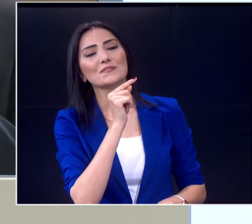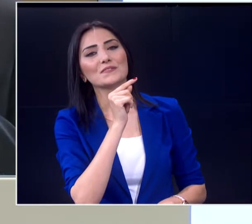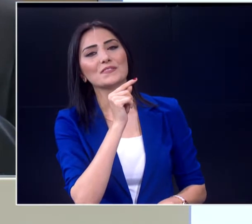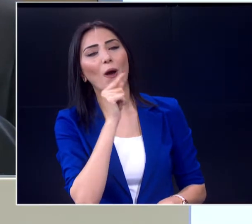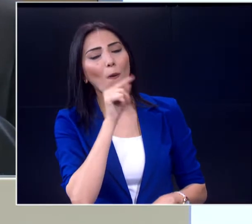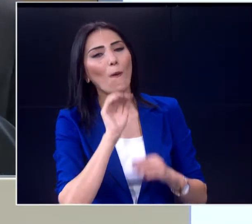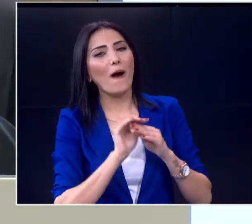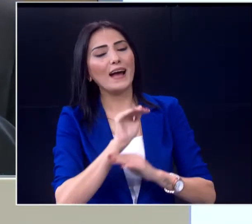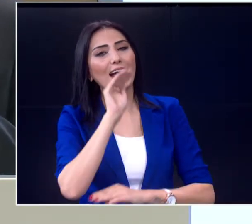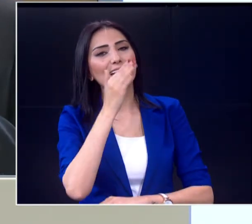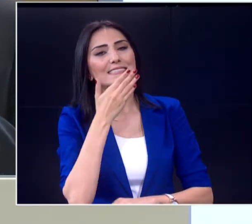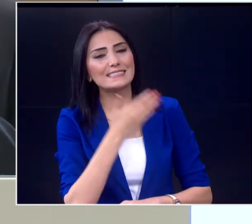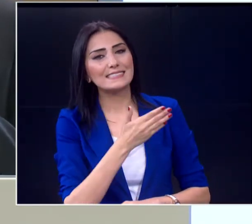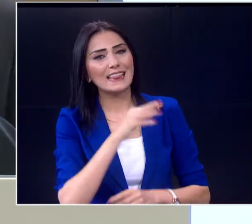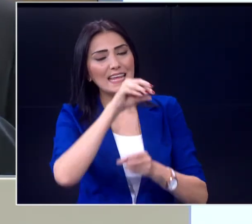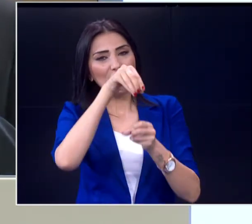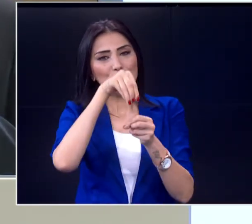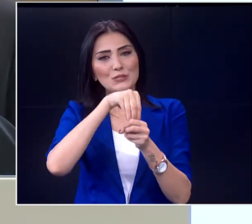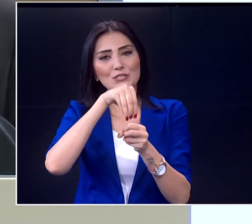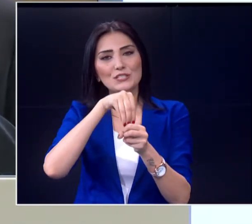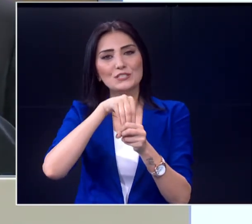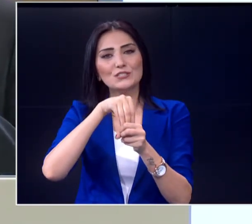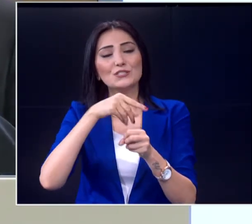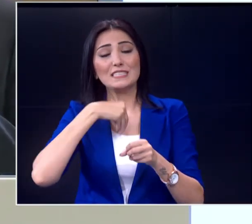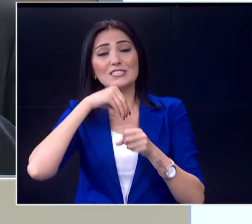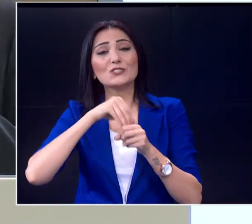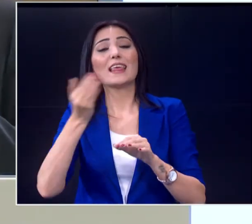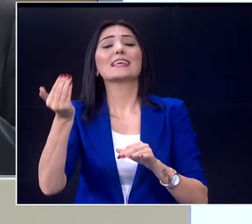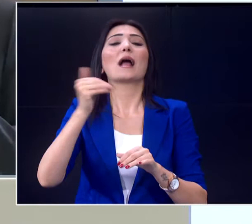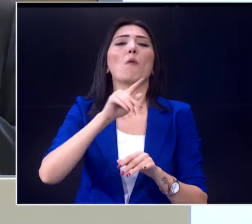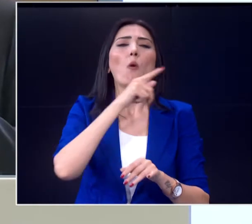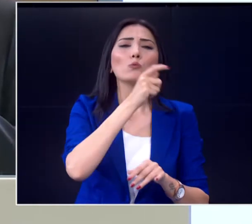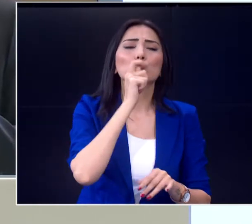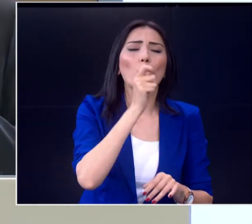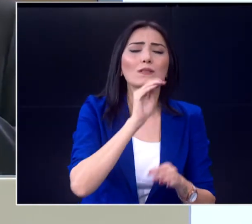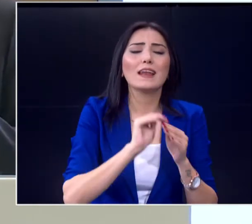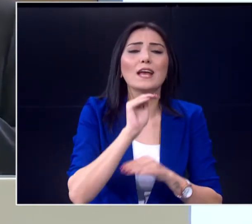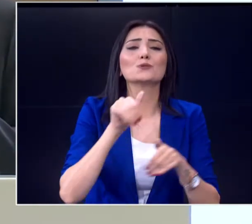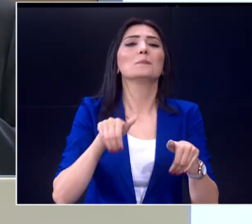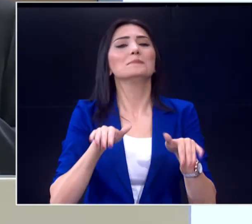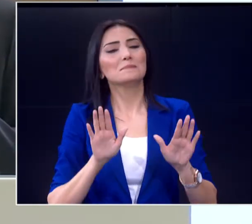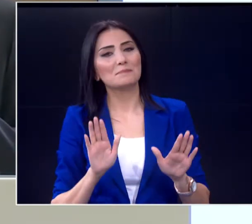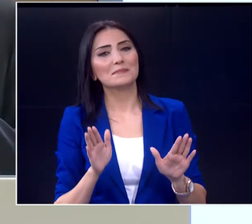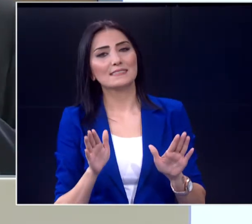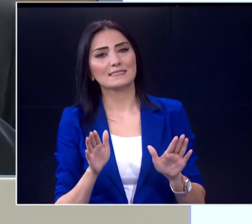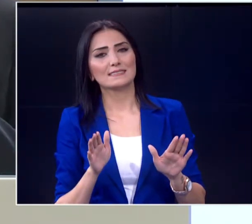O hayatın içinden gelmemek, o zorlukları yaşamamak